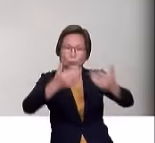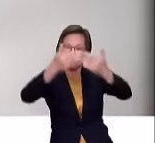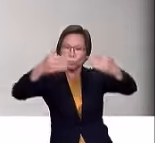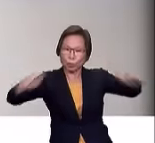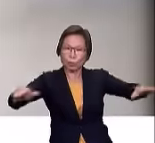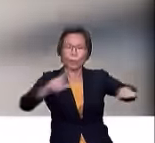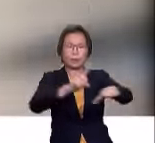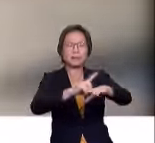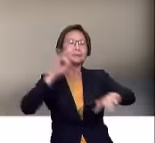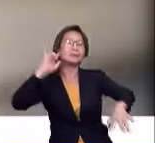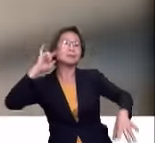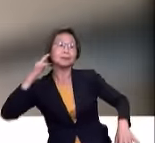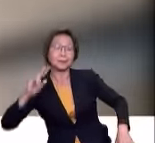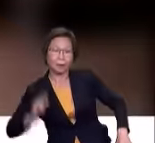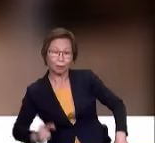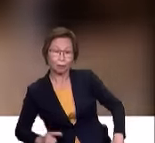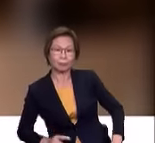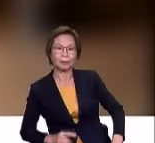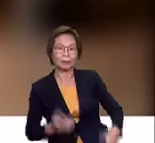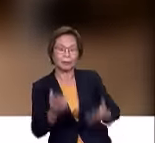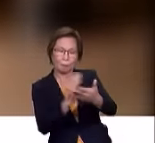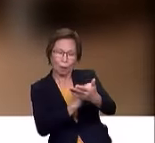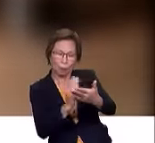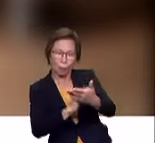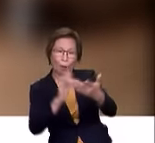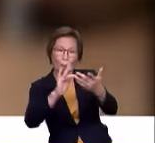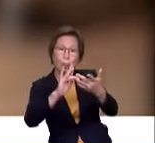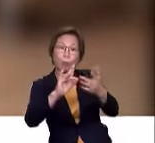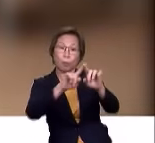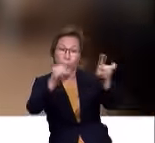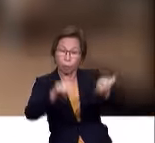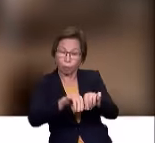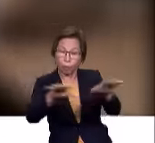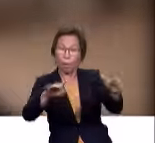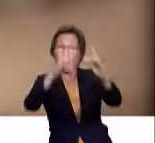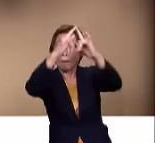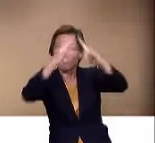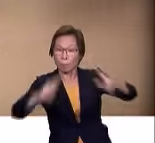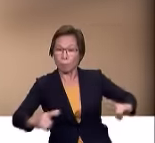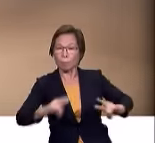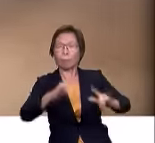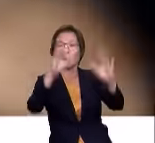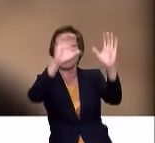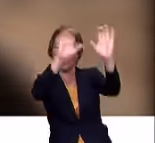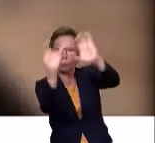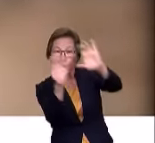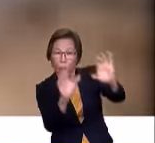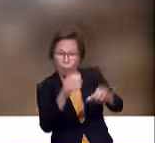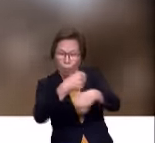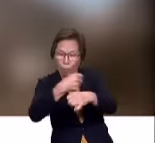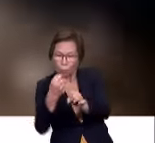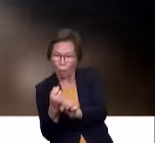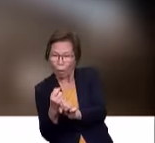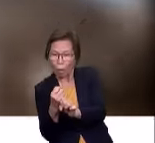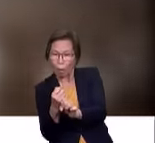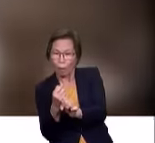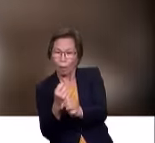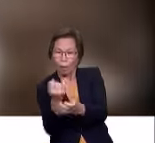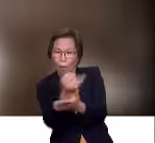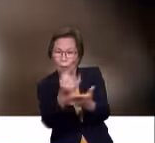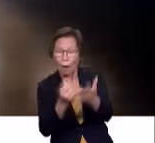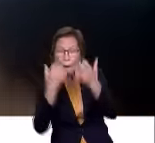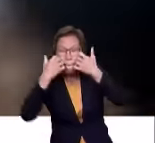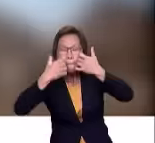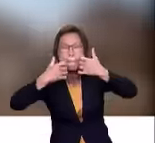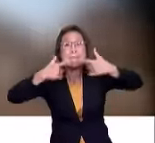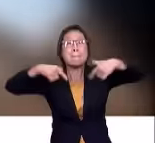Goldwell di California. Hasil rujukan di laman web rasmi museum mendapati, arca tersebut dibina sekumpulan seniman terkenal Belgium